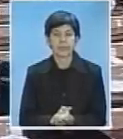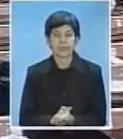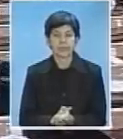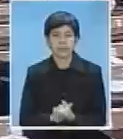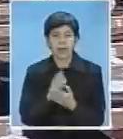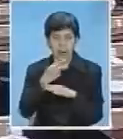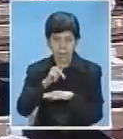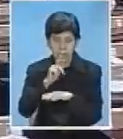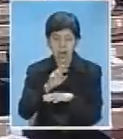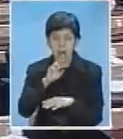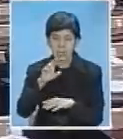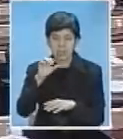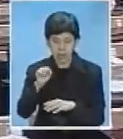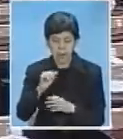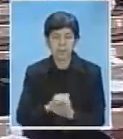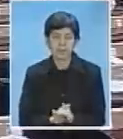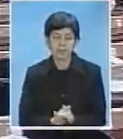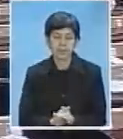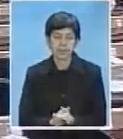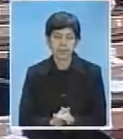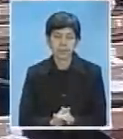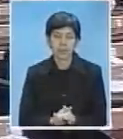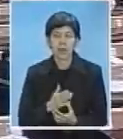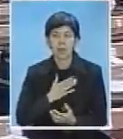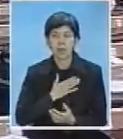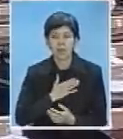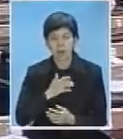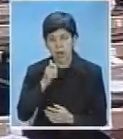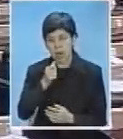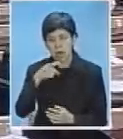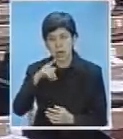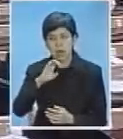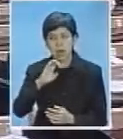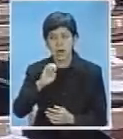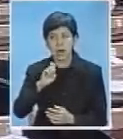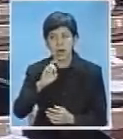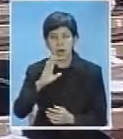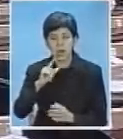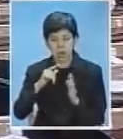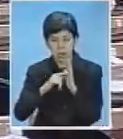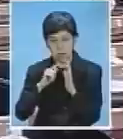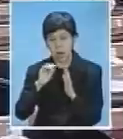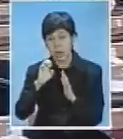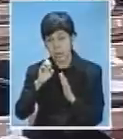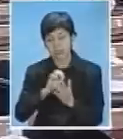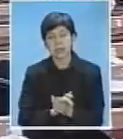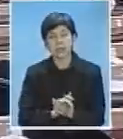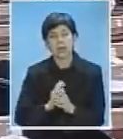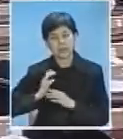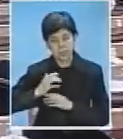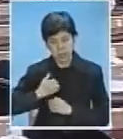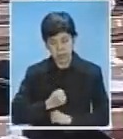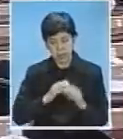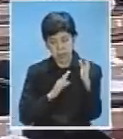กราบเรียนท่านประธานรัฐสภาที่เคารพกระผมอภิชาติกาลิการพรรคประชาธิปัตย์จากจังหวัดนครศรีธรรม